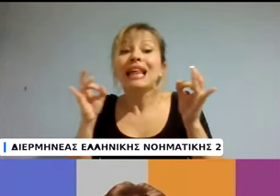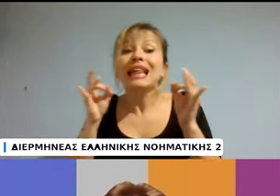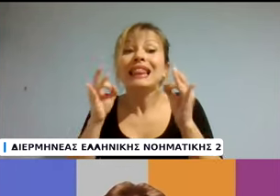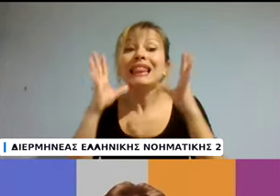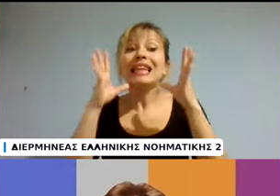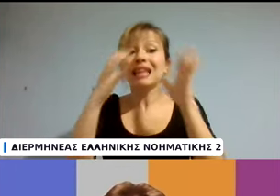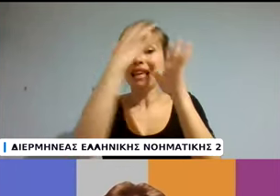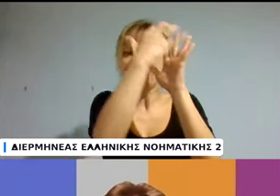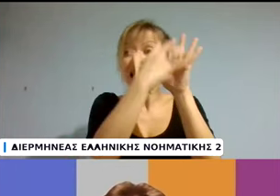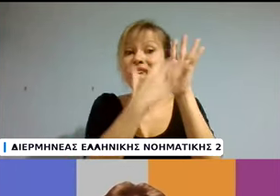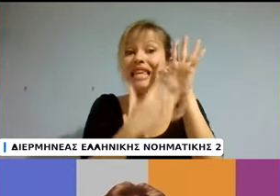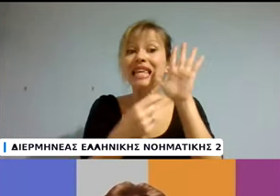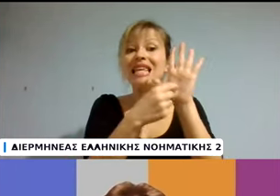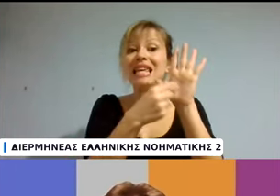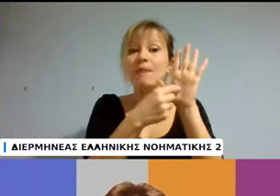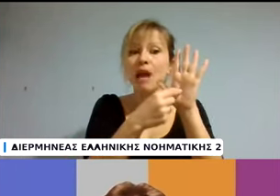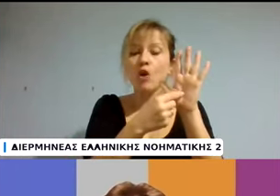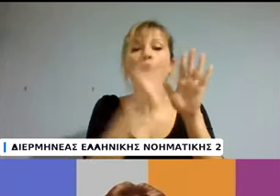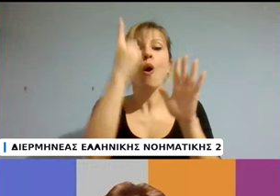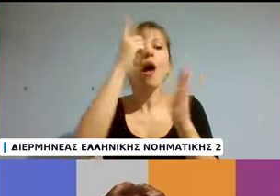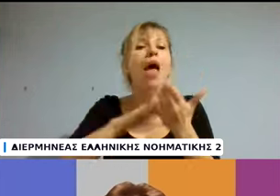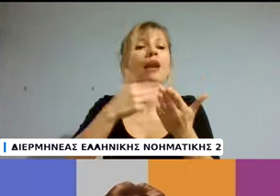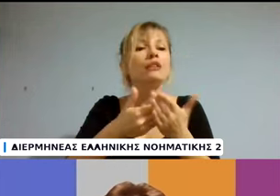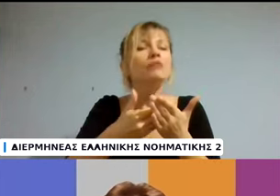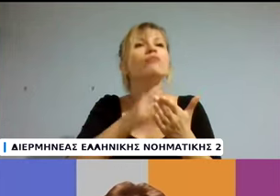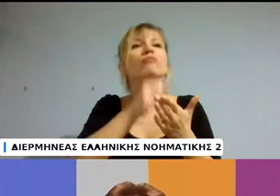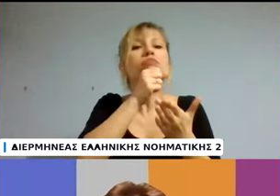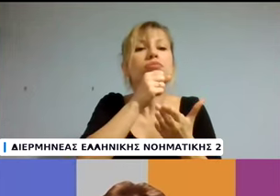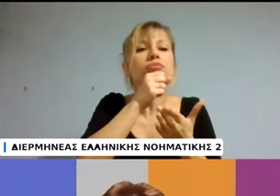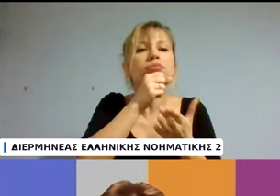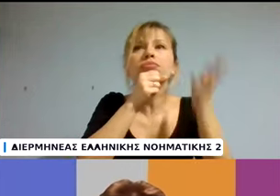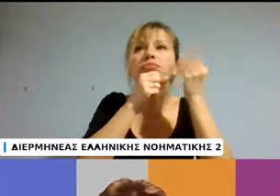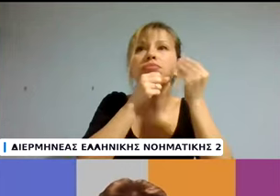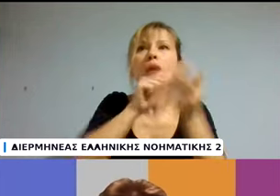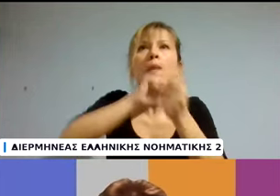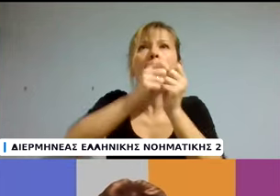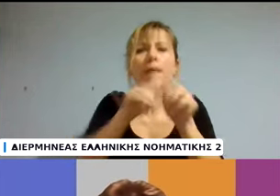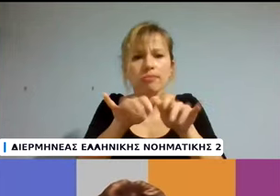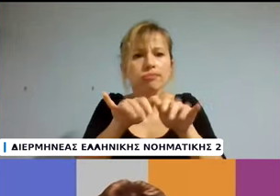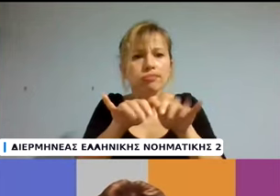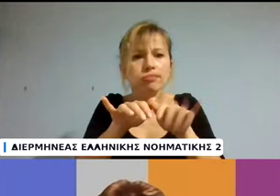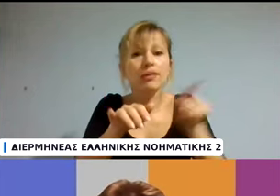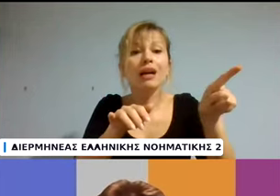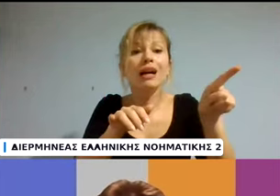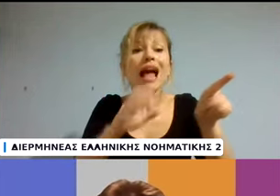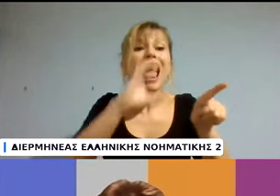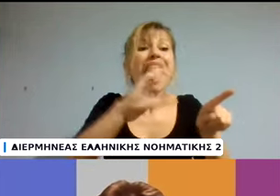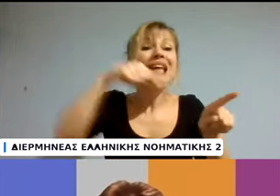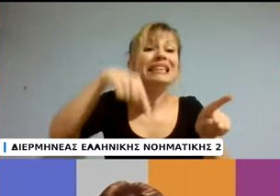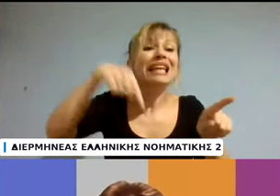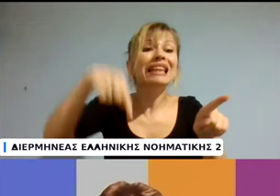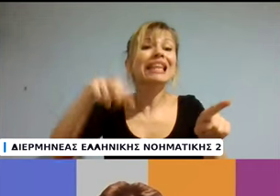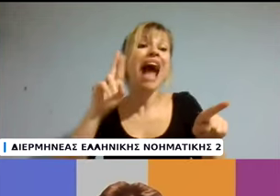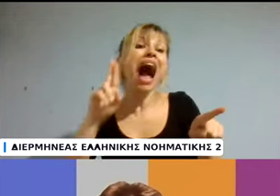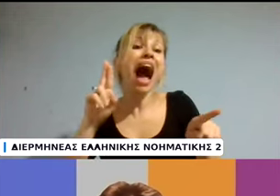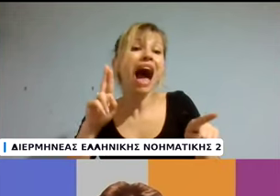κειμένου και ένας άνθρωπος διερμηνεύει από τον προφορικό στο γραπτό λόγο, είναι το λεγόμενο STTI, Speech